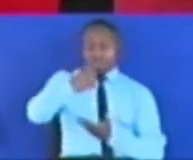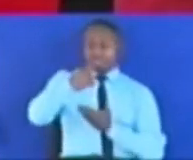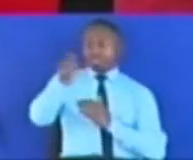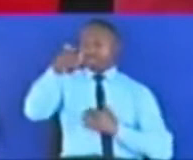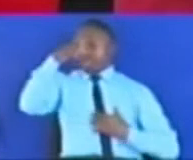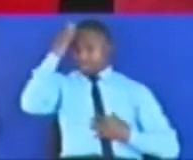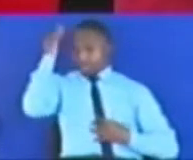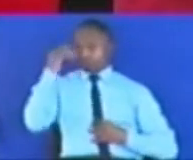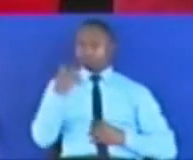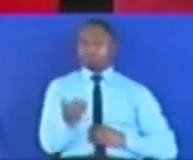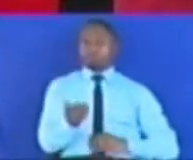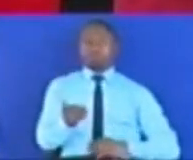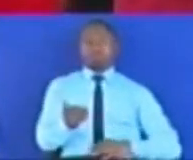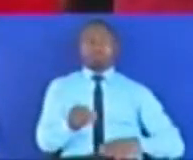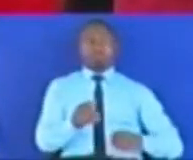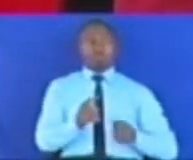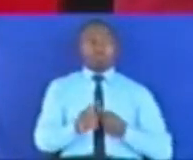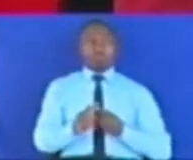serikali,